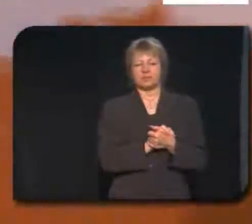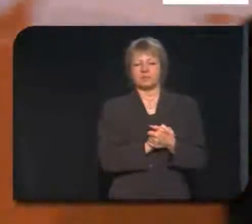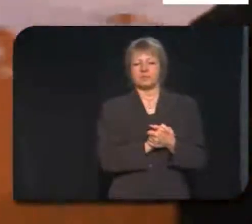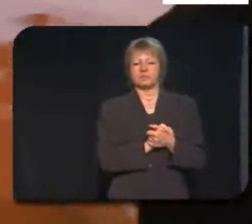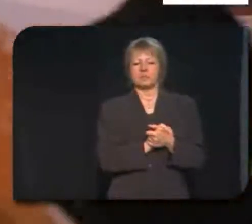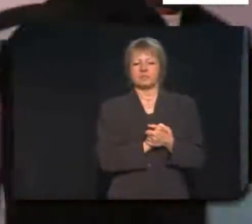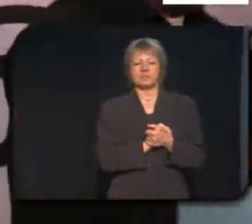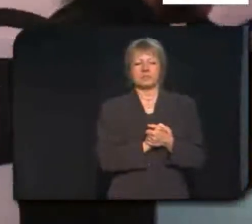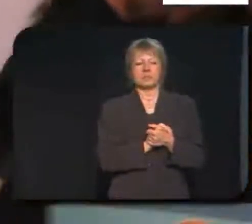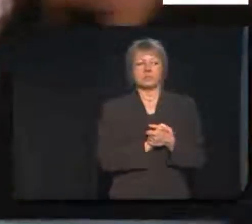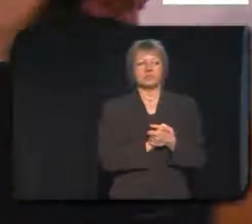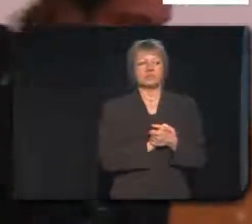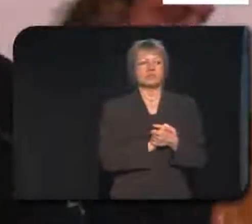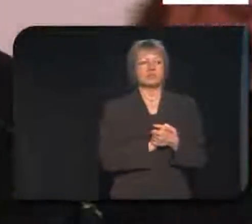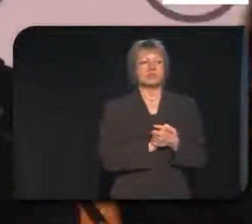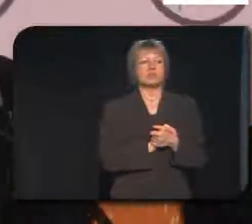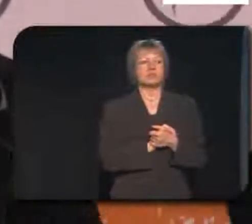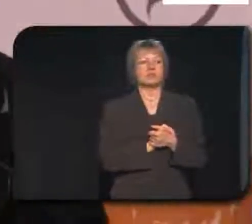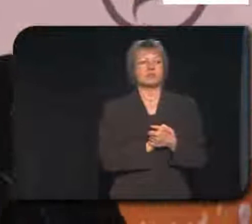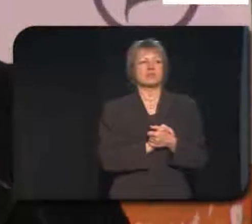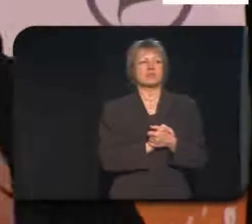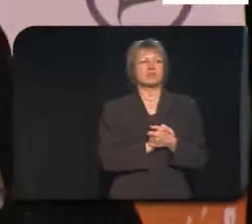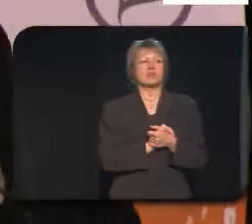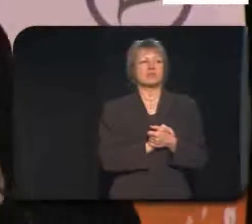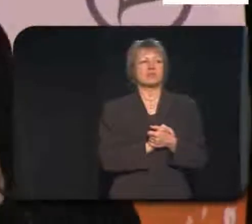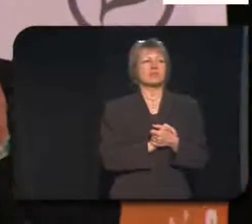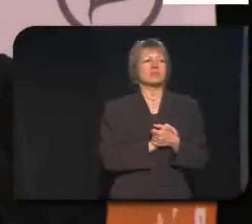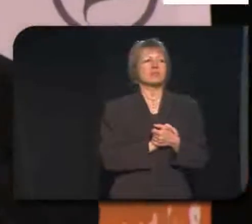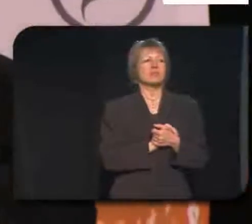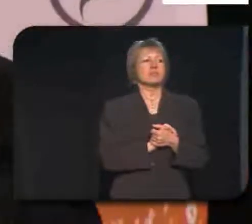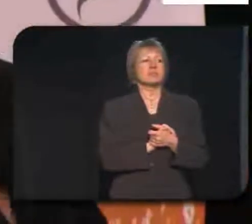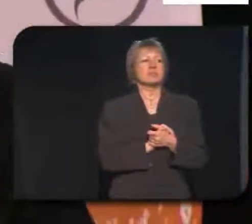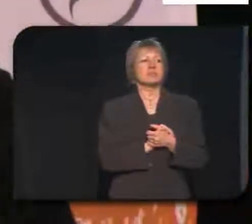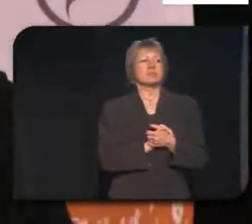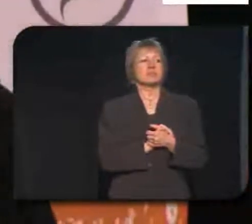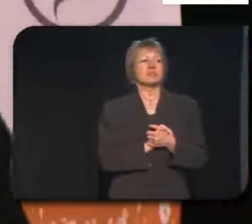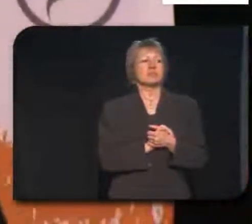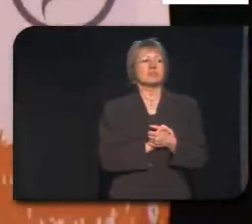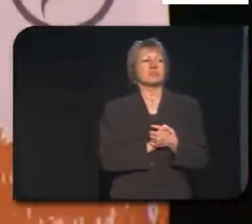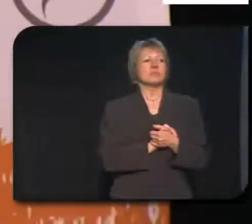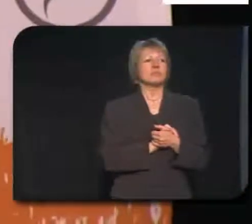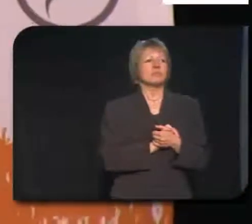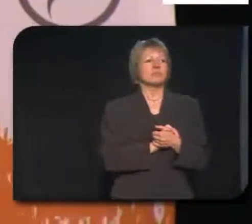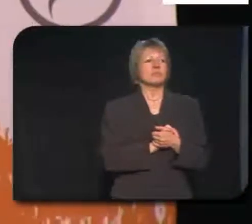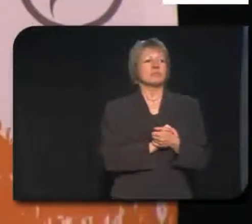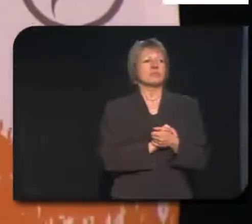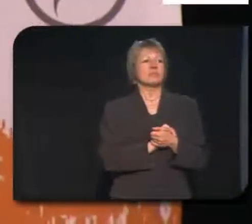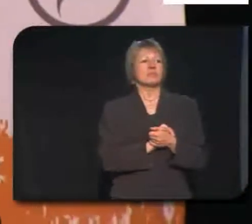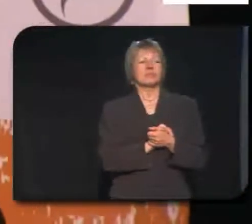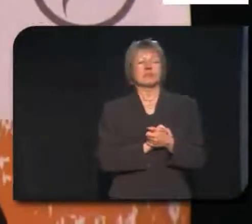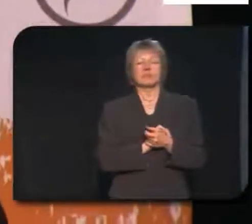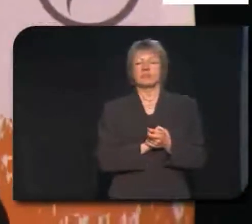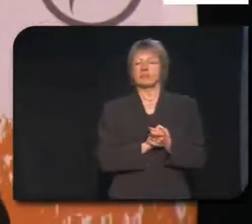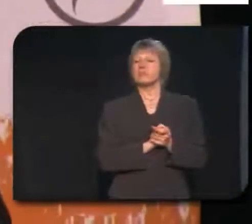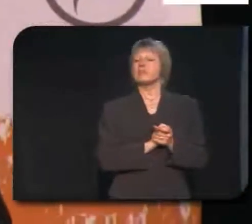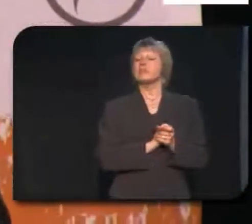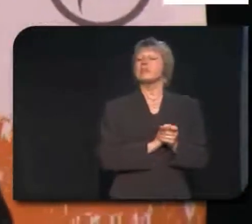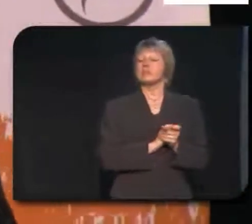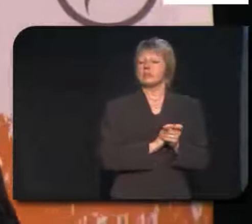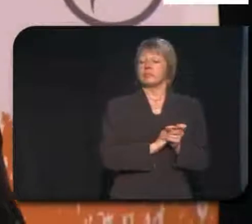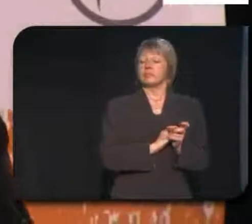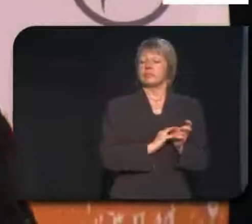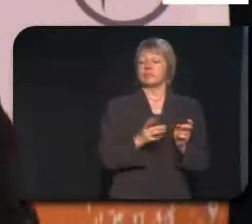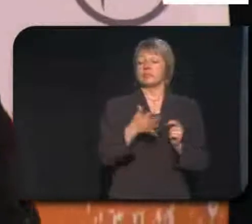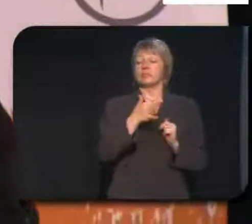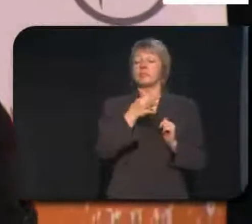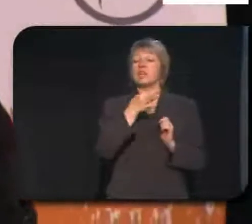so dann kommen wir jetzt zur vorstelle kommen wir jetzt zur Vorstellung der Karteninhaber mit den Stimmkarten